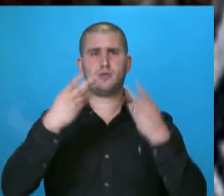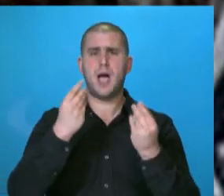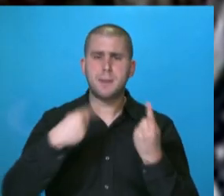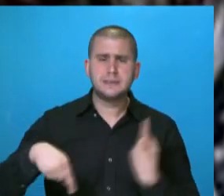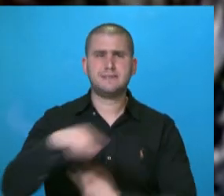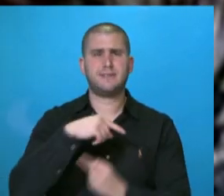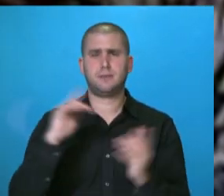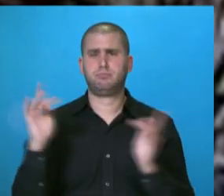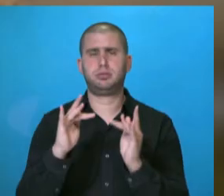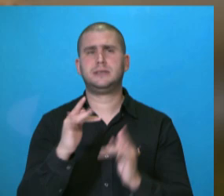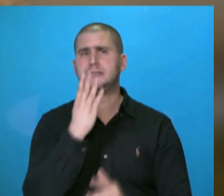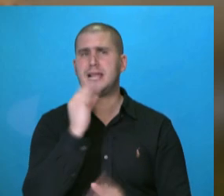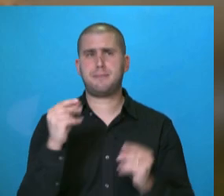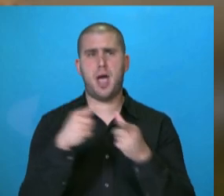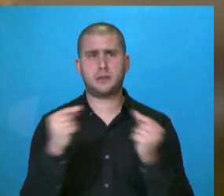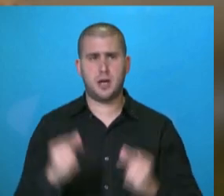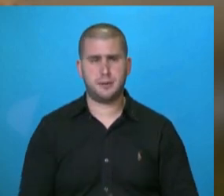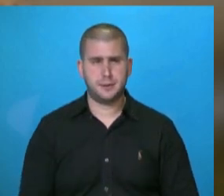בין ישראל לעזה.